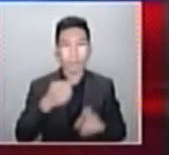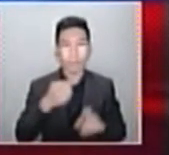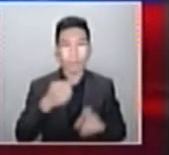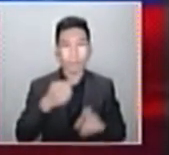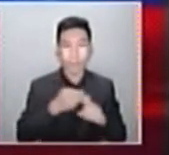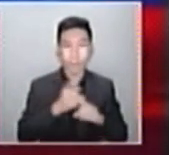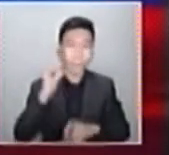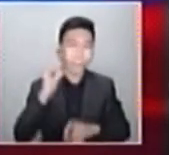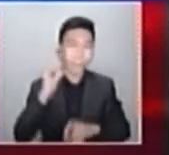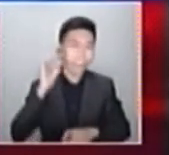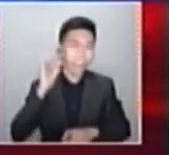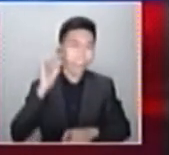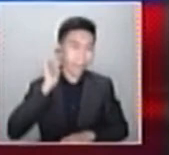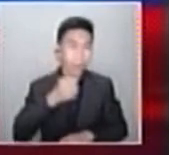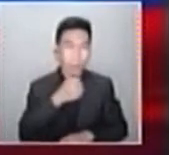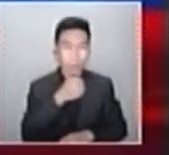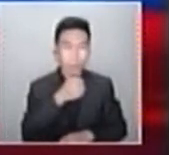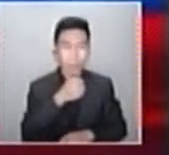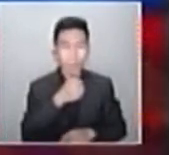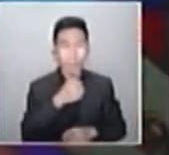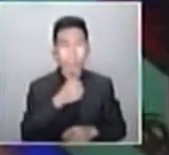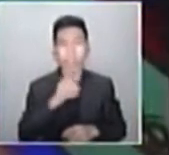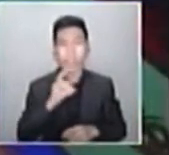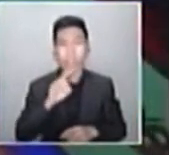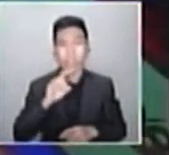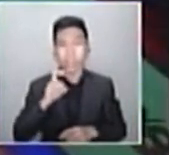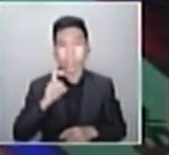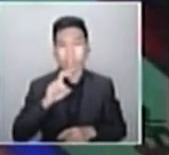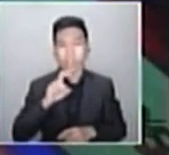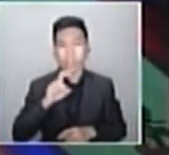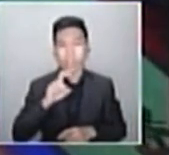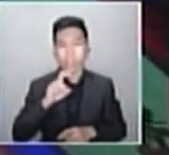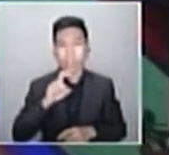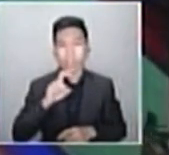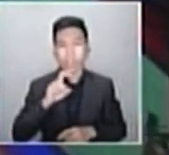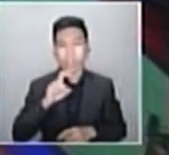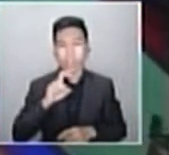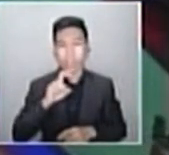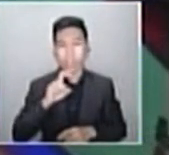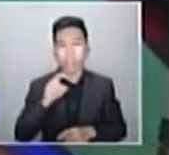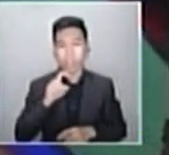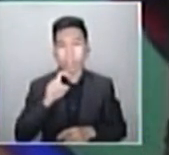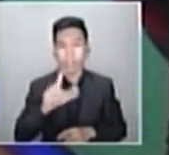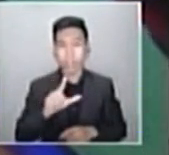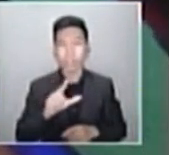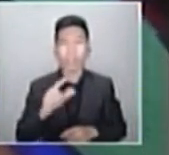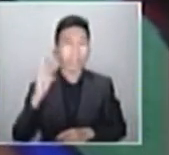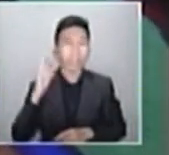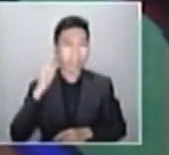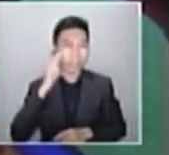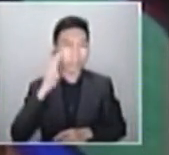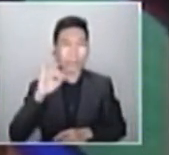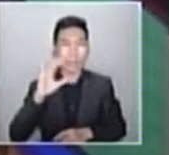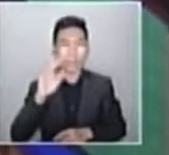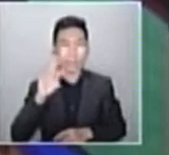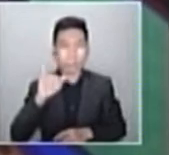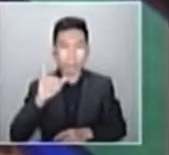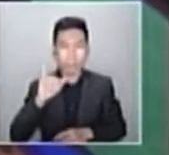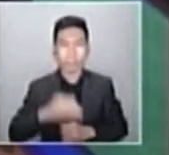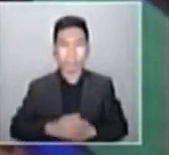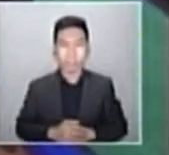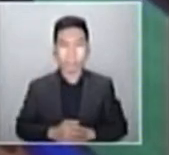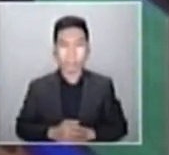Ricky Rosales. Mr. Lopez, welcome to the show and thank you very much po for coming